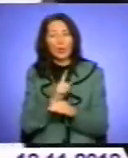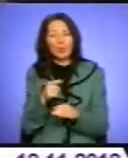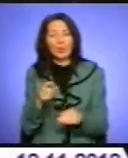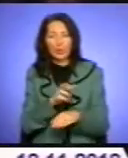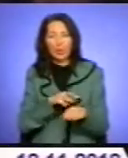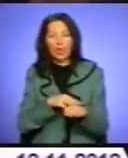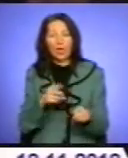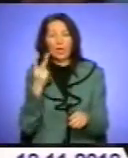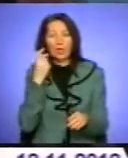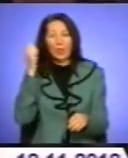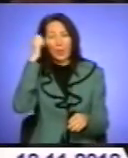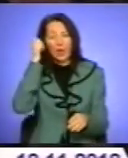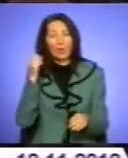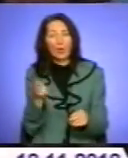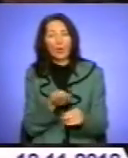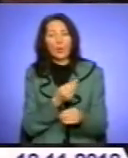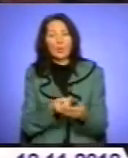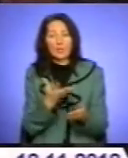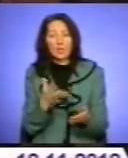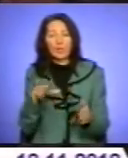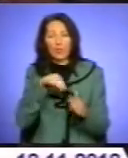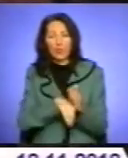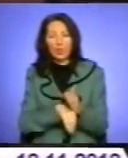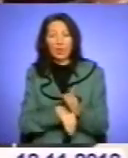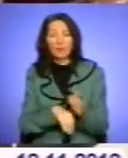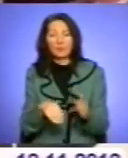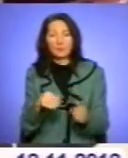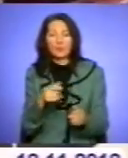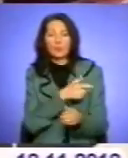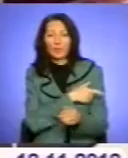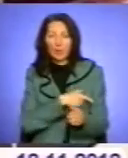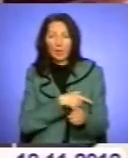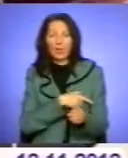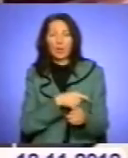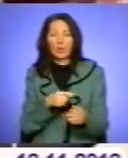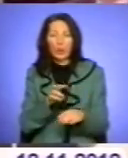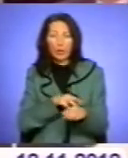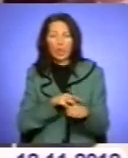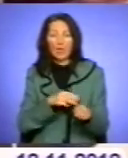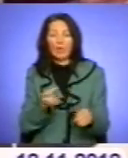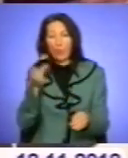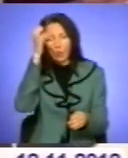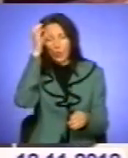вклад колишніх оперативників, слідчих, дільничних інспекторів, патрульних, адже мудра порада, підказка,